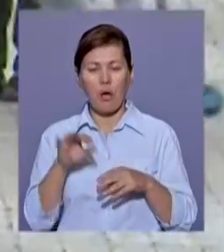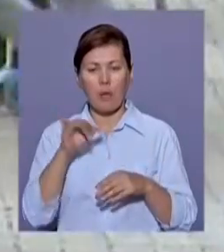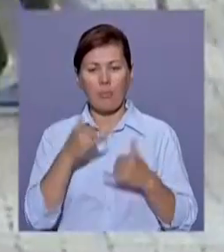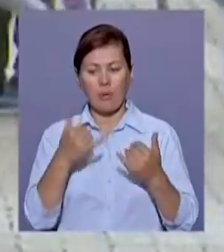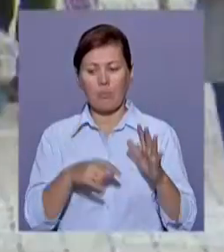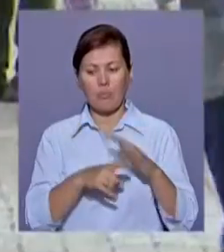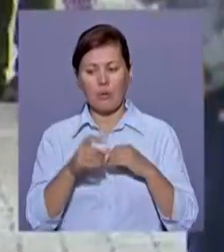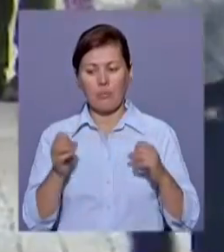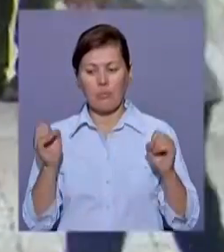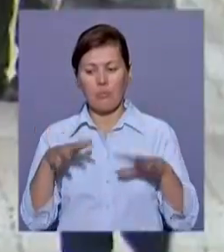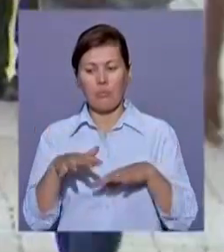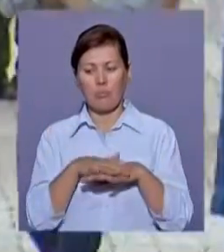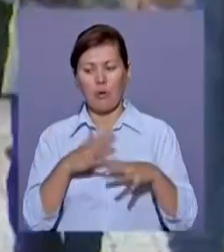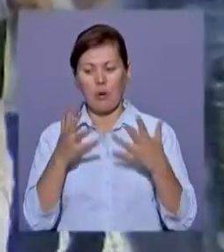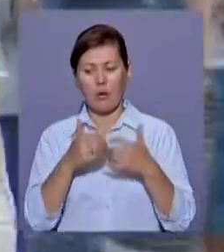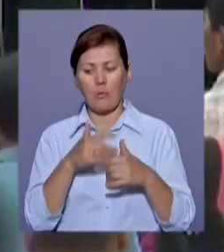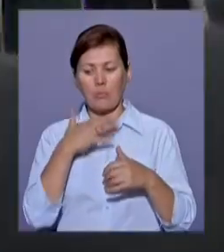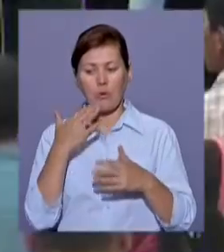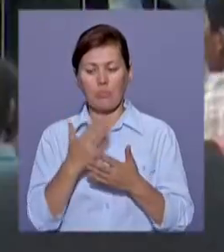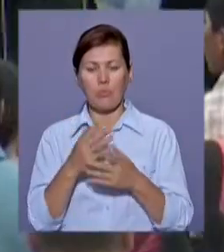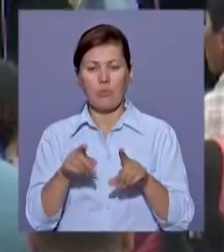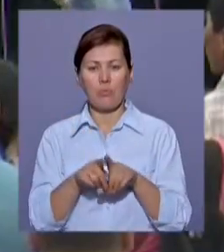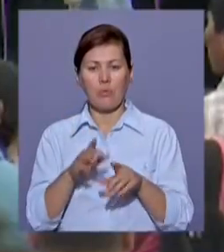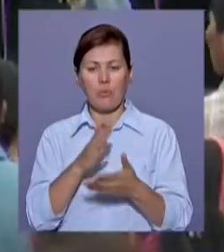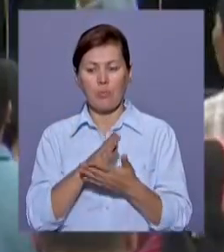қазірден бастап келушілердің саны өте көп.